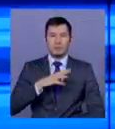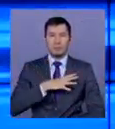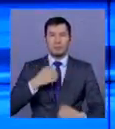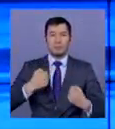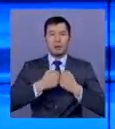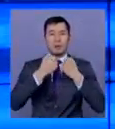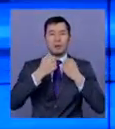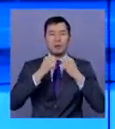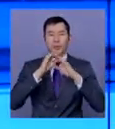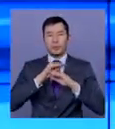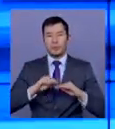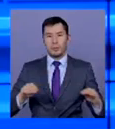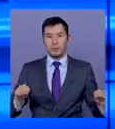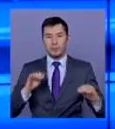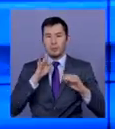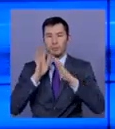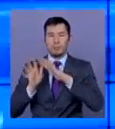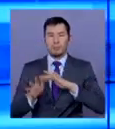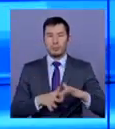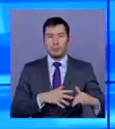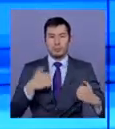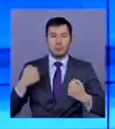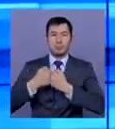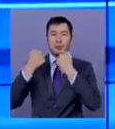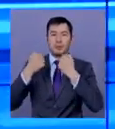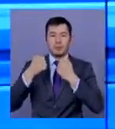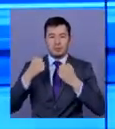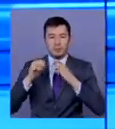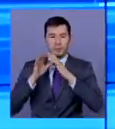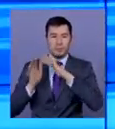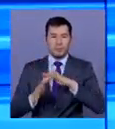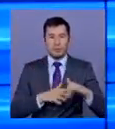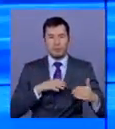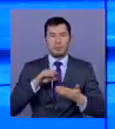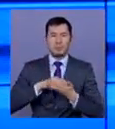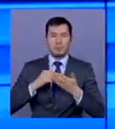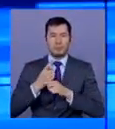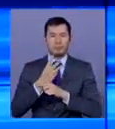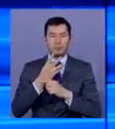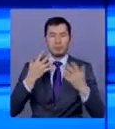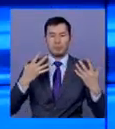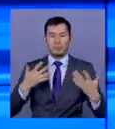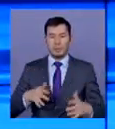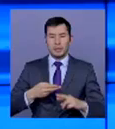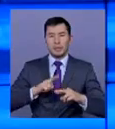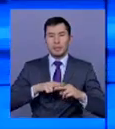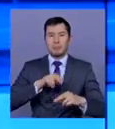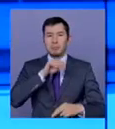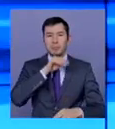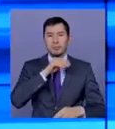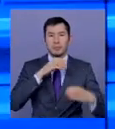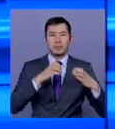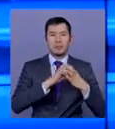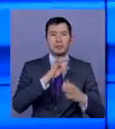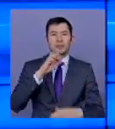басылат, гибридті прокси соғыстарға жол беріліп отырады дегенді алға тартады. Бұл мәселе бойынша қазір саясаттанушы Расул Жұмалы